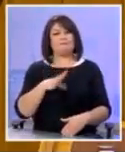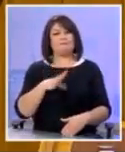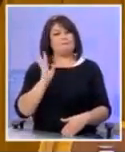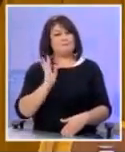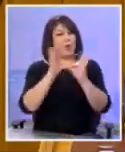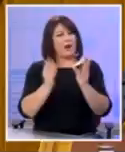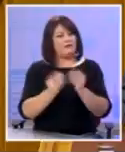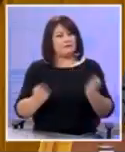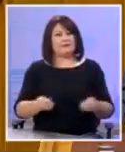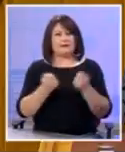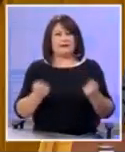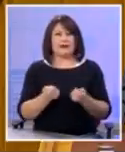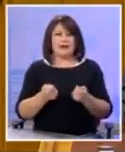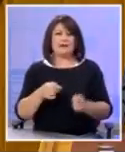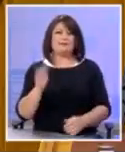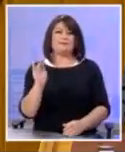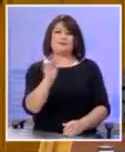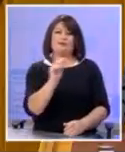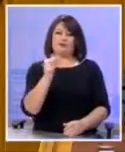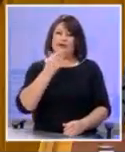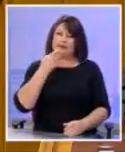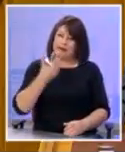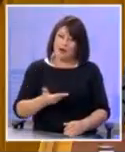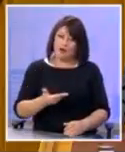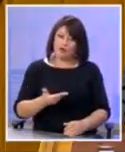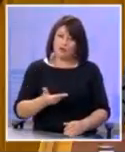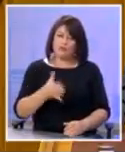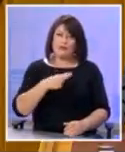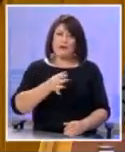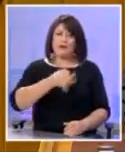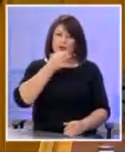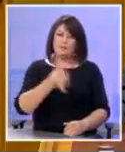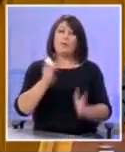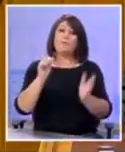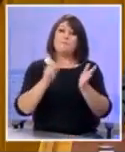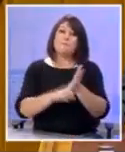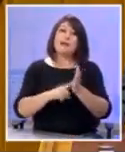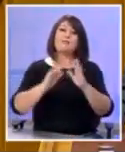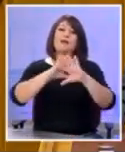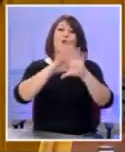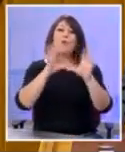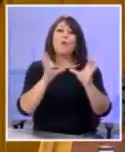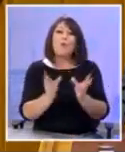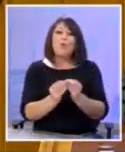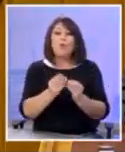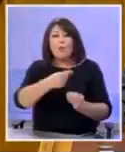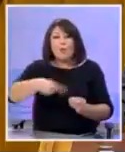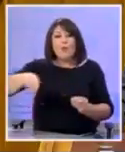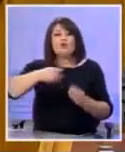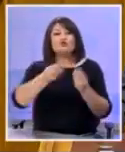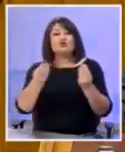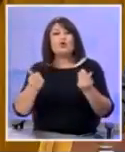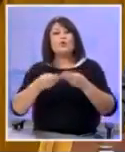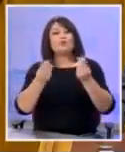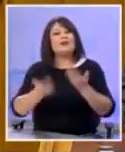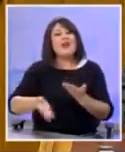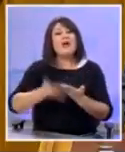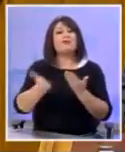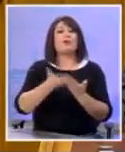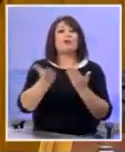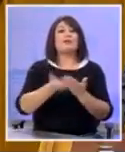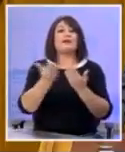όλα αυτά. Κυρίες και κύριοι συνάδελφοι, κλείνοντας, θέλω να πω πως θα πρέπει όλοι να συμβάλλουμε, ο καθένας με τον τρόπο του, ώστε